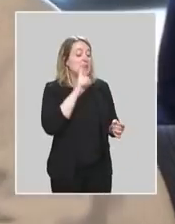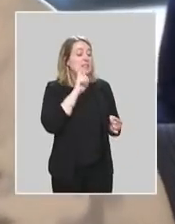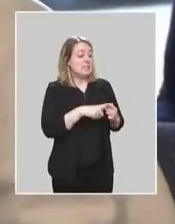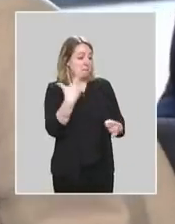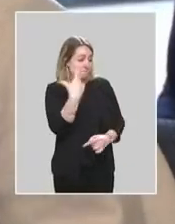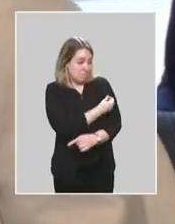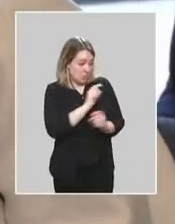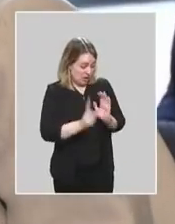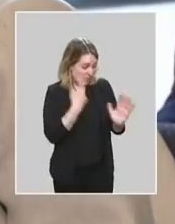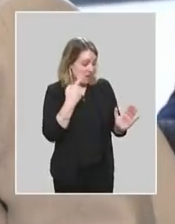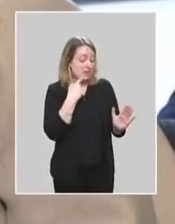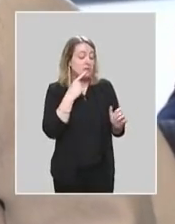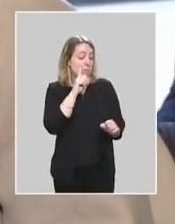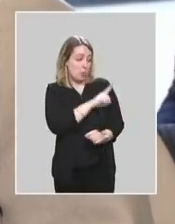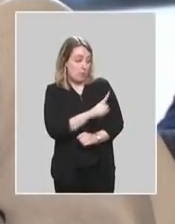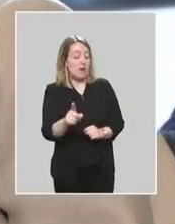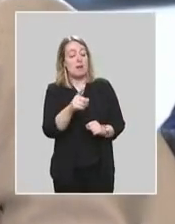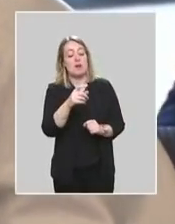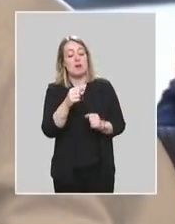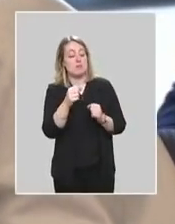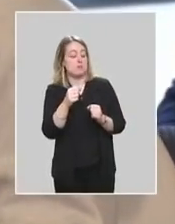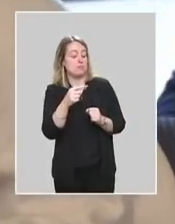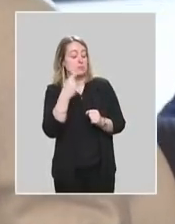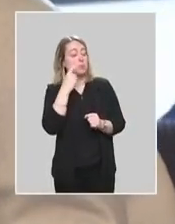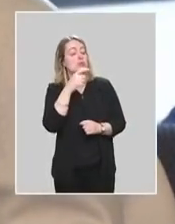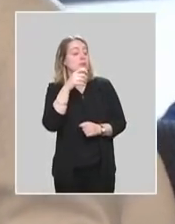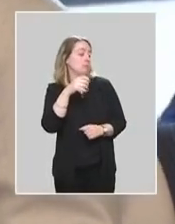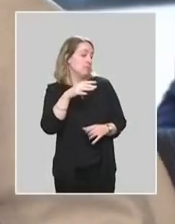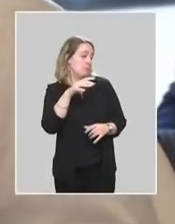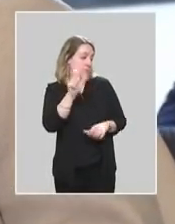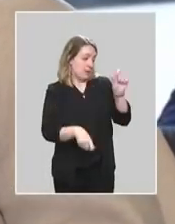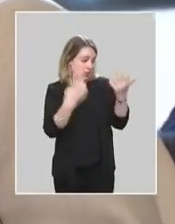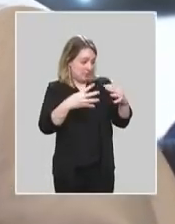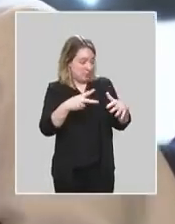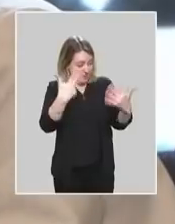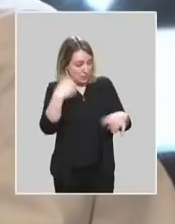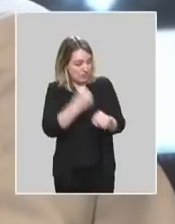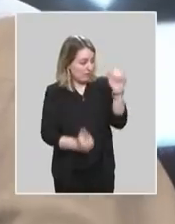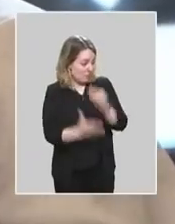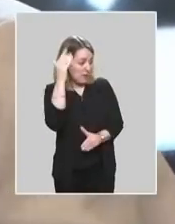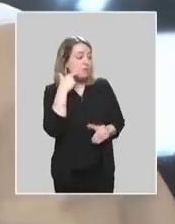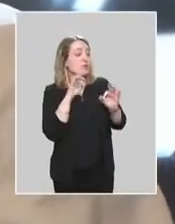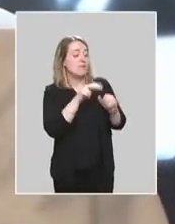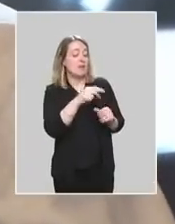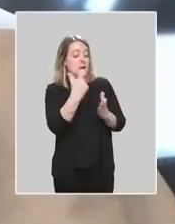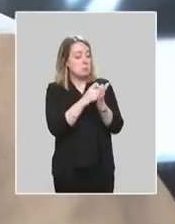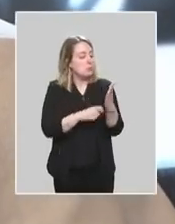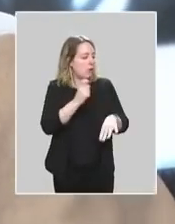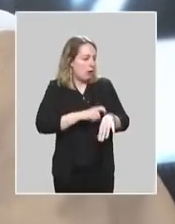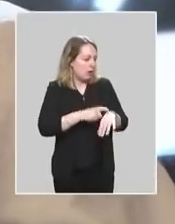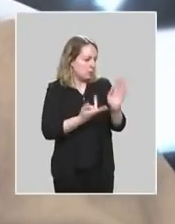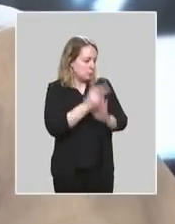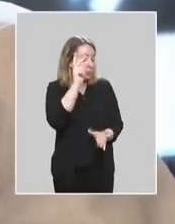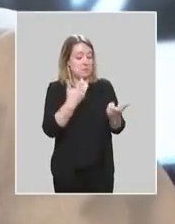et l'ouverture donc aux plus de 18 ans, l'ouverture de massive de nouveaux créneaux, vous l'avez évoqué, mais à l'heure où vous parlez, la plateforme, par